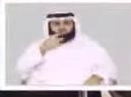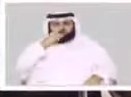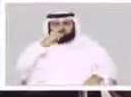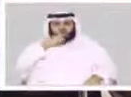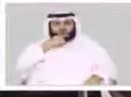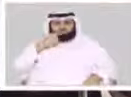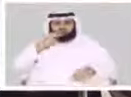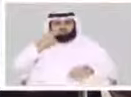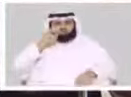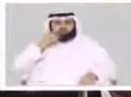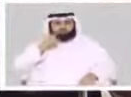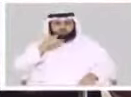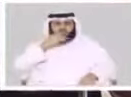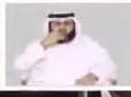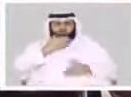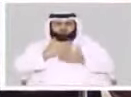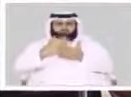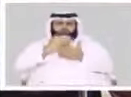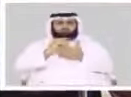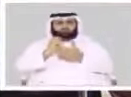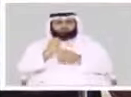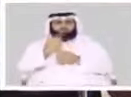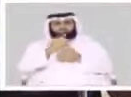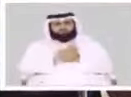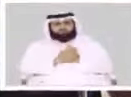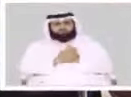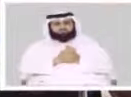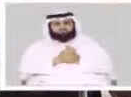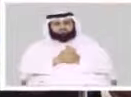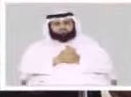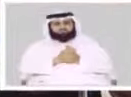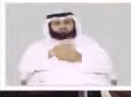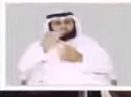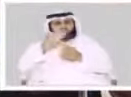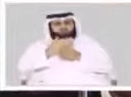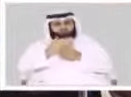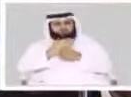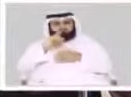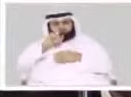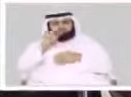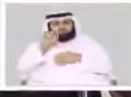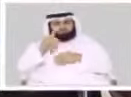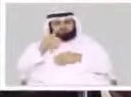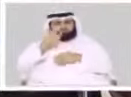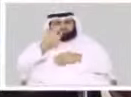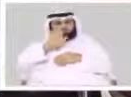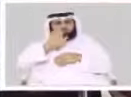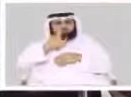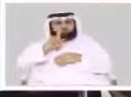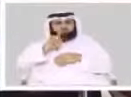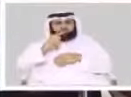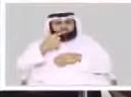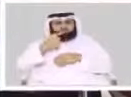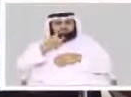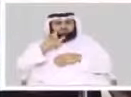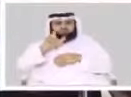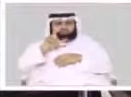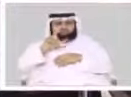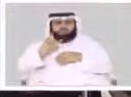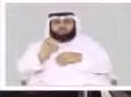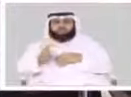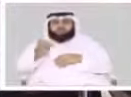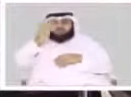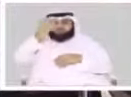نعم. سورة المائدة لأن بني إسرائيل سألوا عيسى عليه السلام